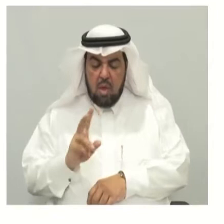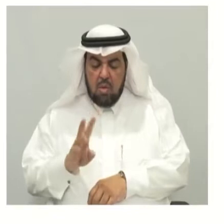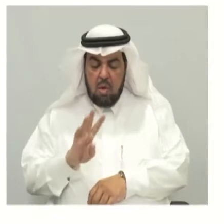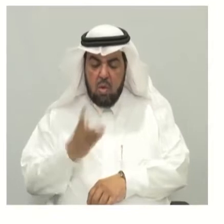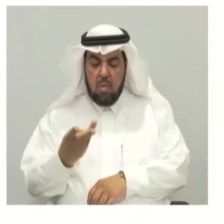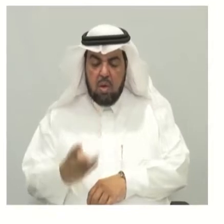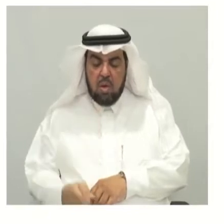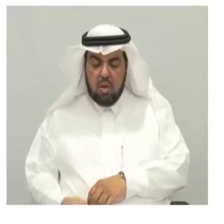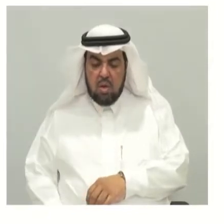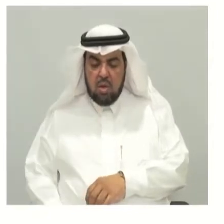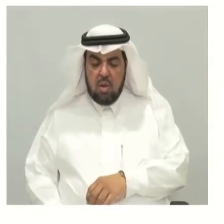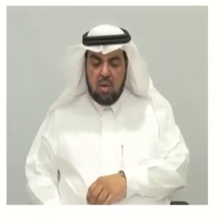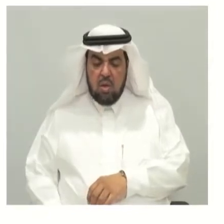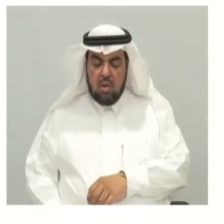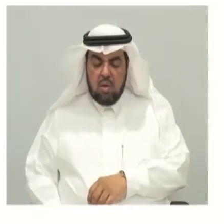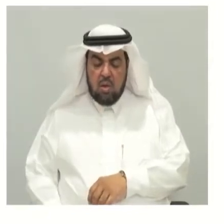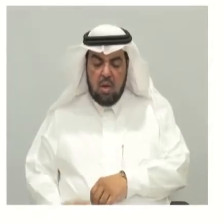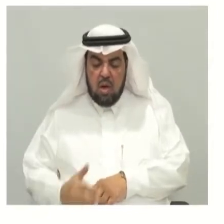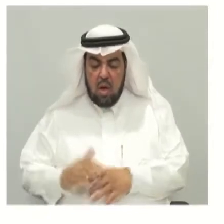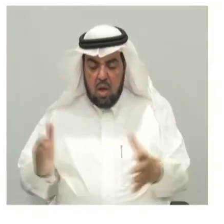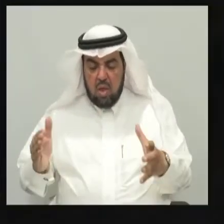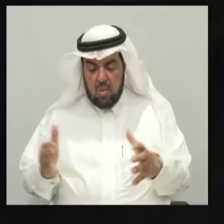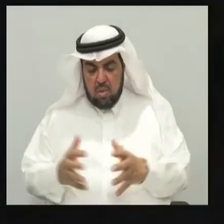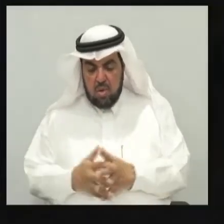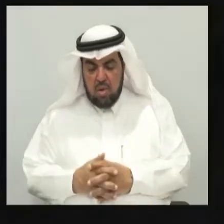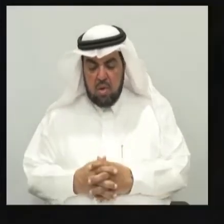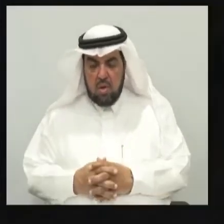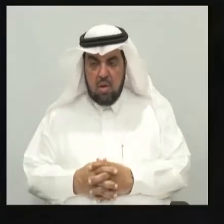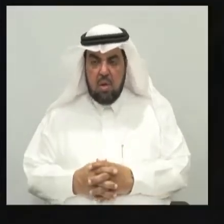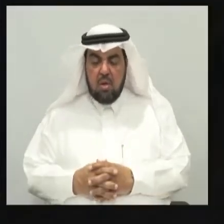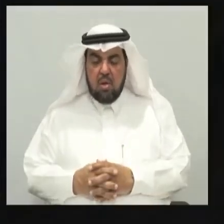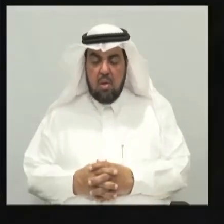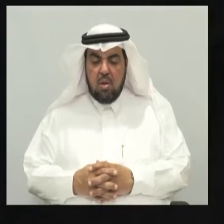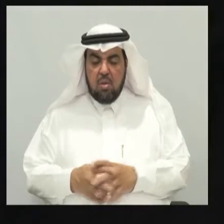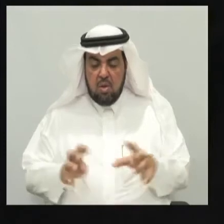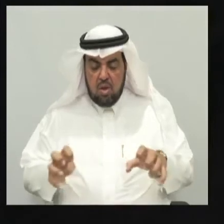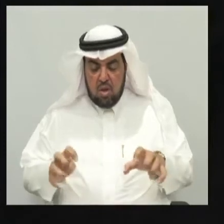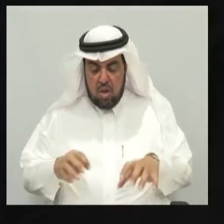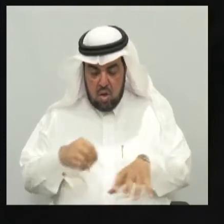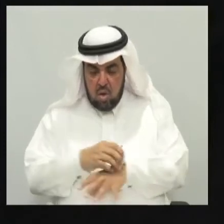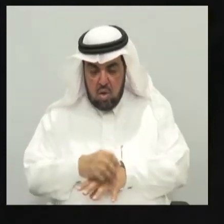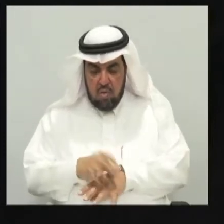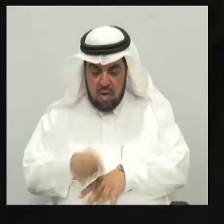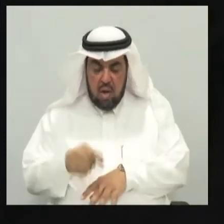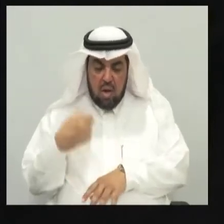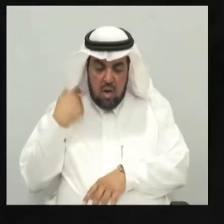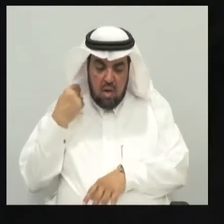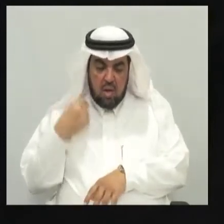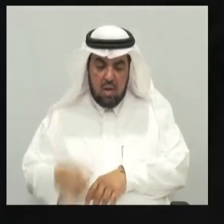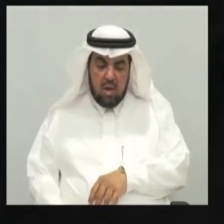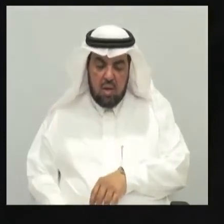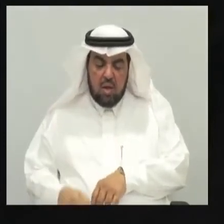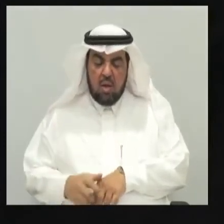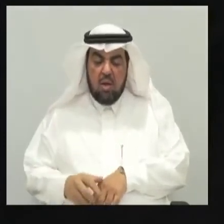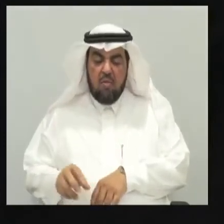112 114، يعني أكثر من ماذا؟ أكثر من 90 عنصر هي في حالة ماذا؟ هي